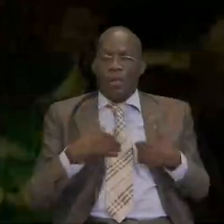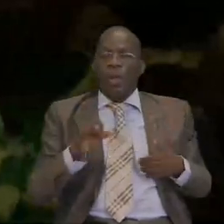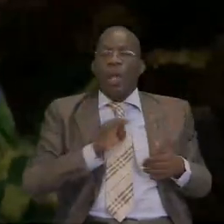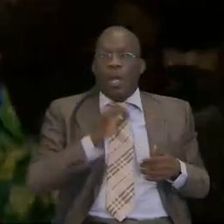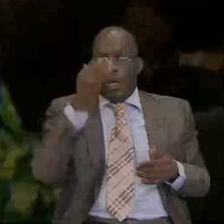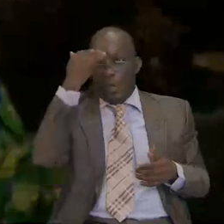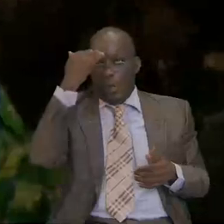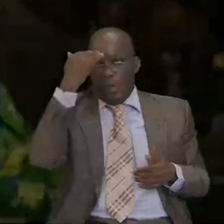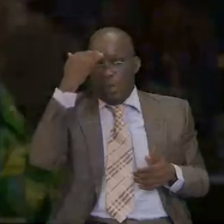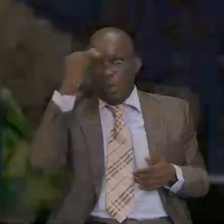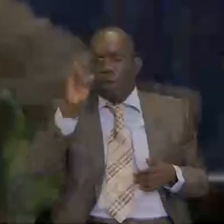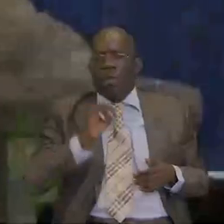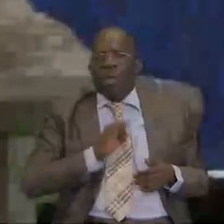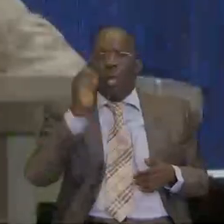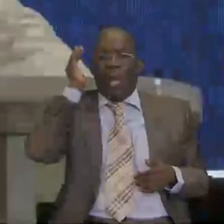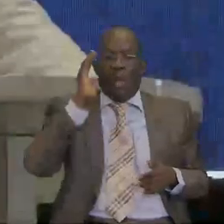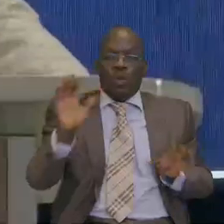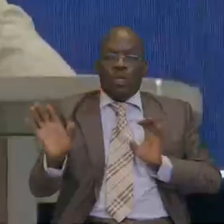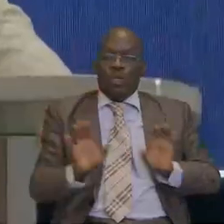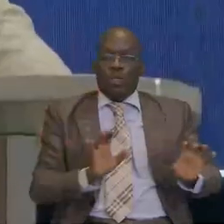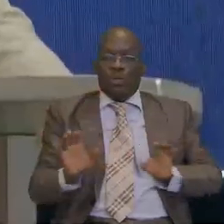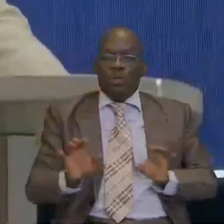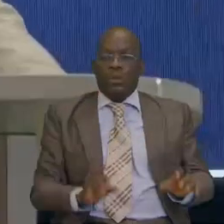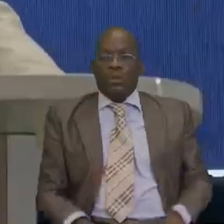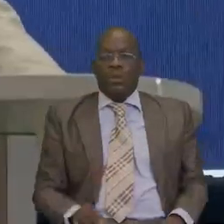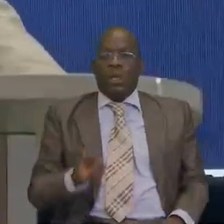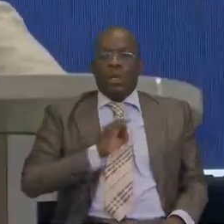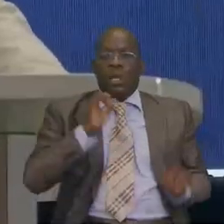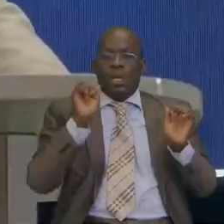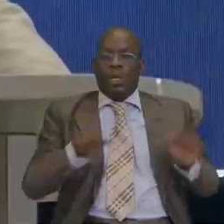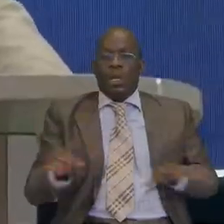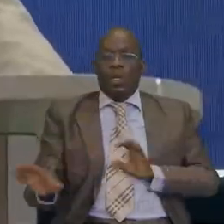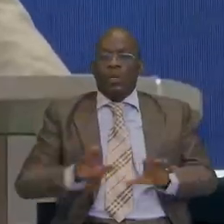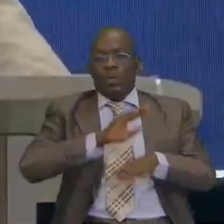Je sais, je le ferai.